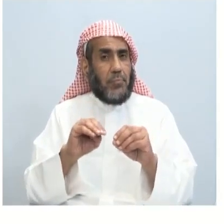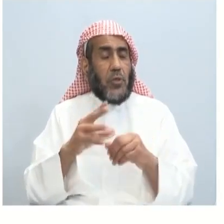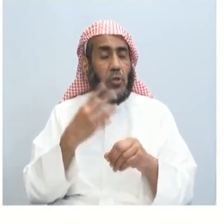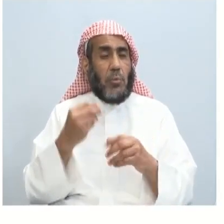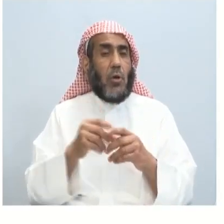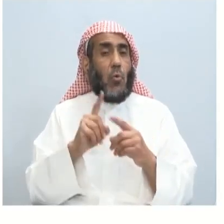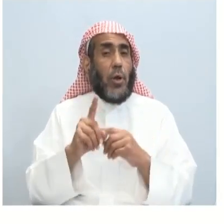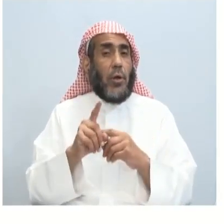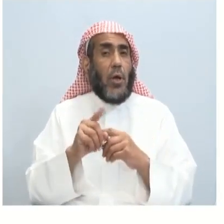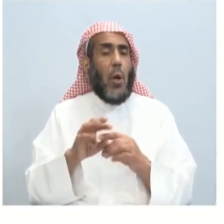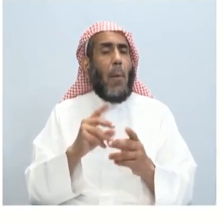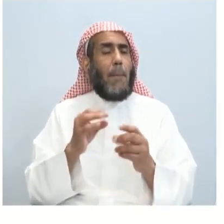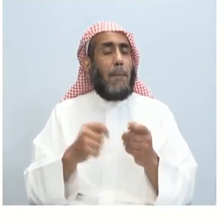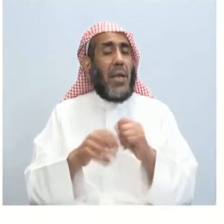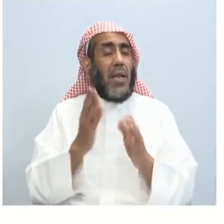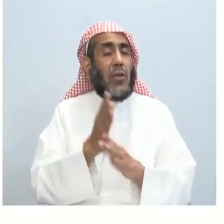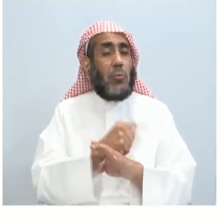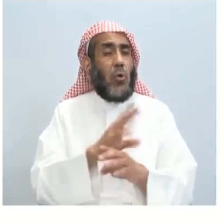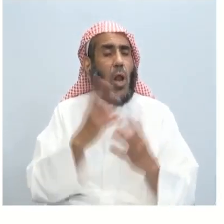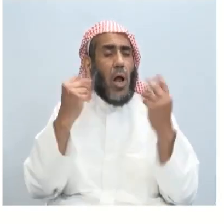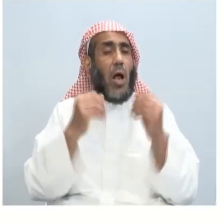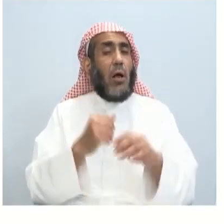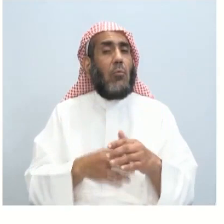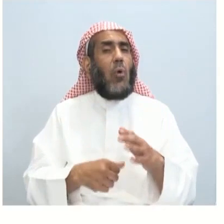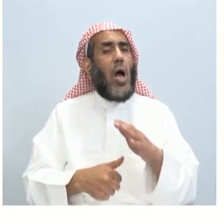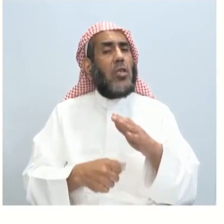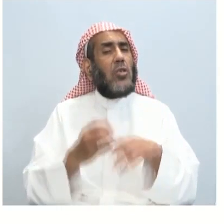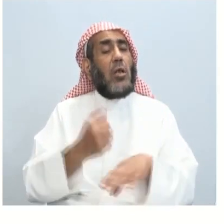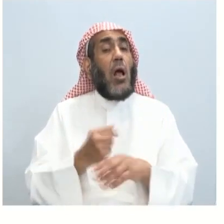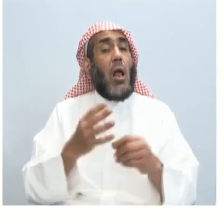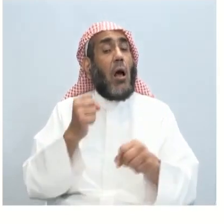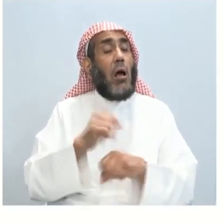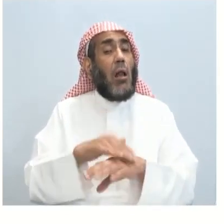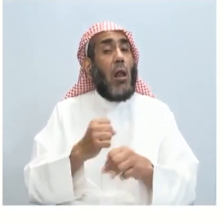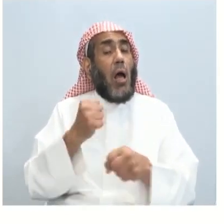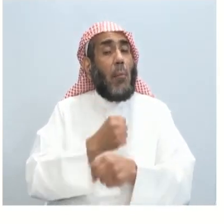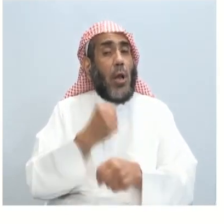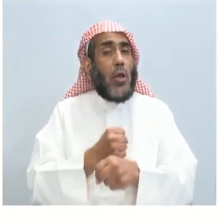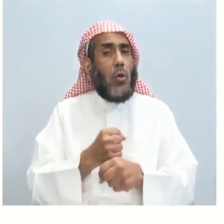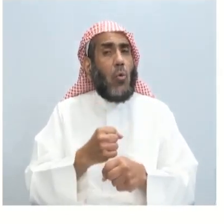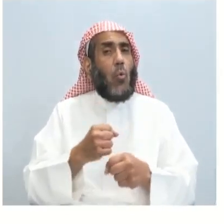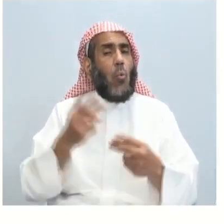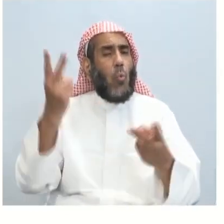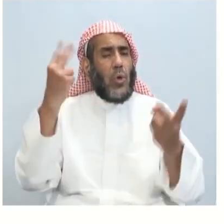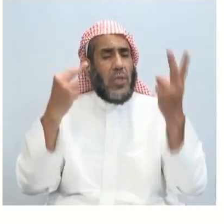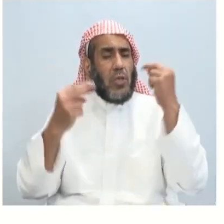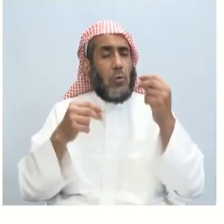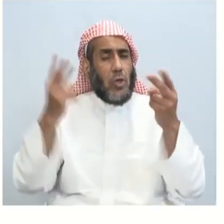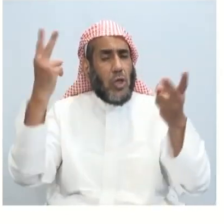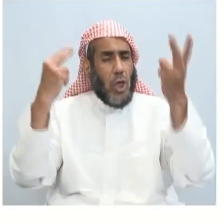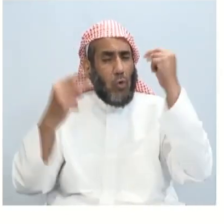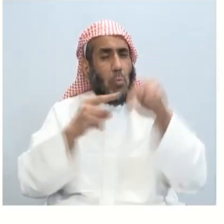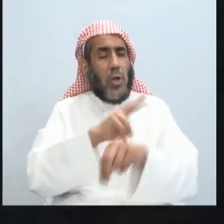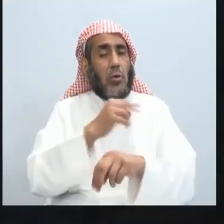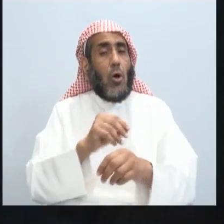جميل هنا منهج جابر بن حيان العلمي قائم على العمل والتجربه انه يعمل ثم يجرب هو ق